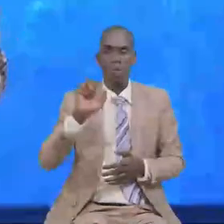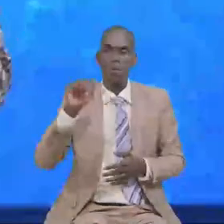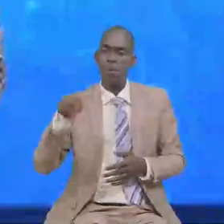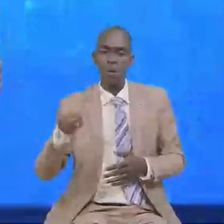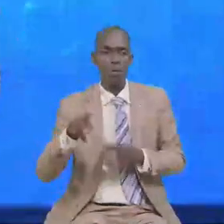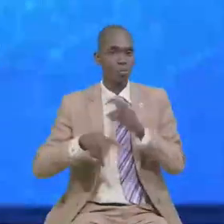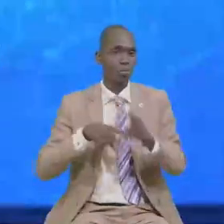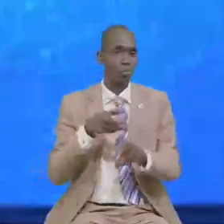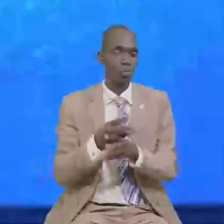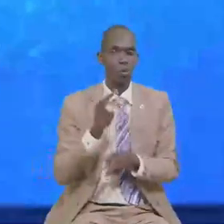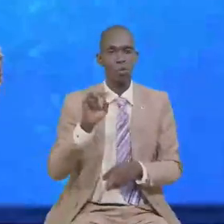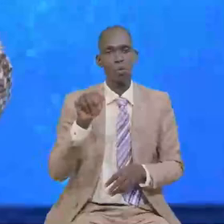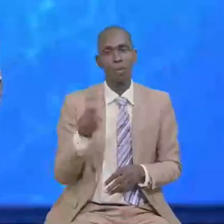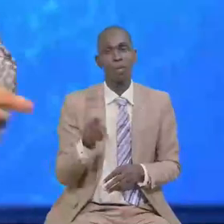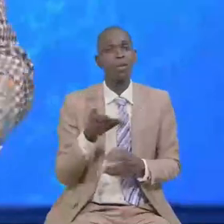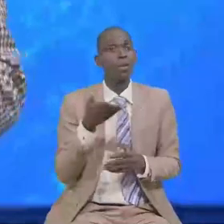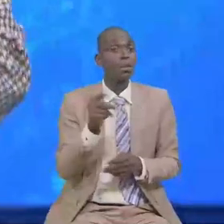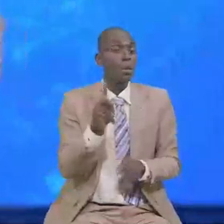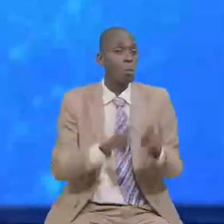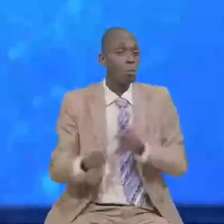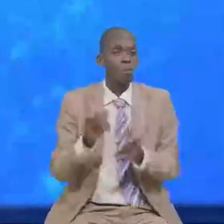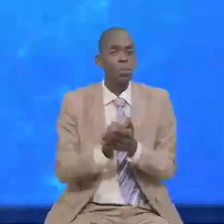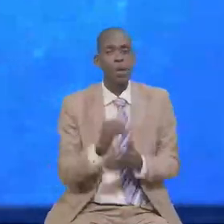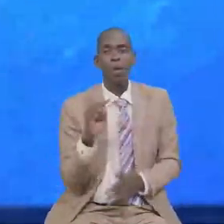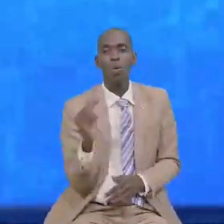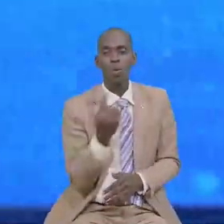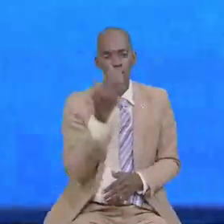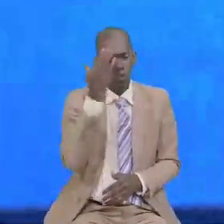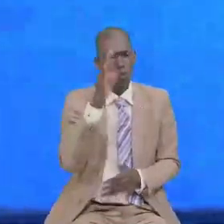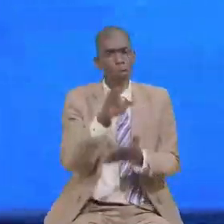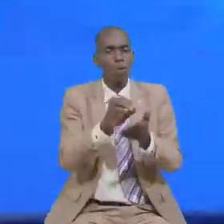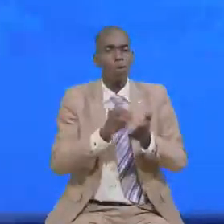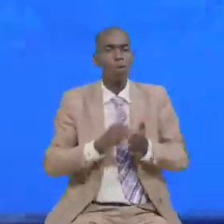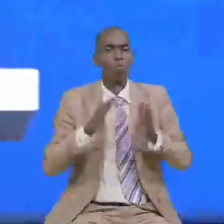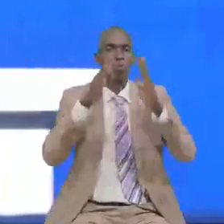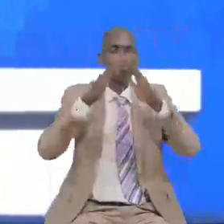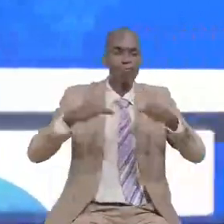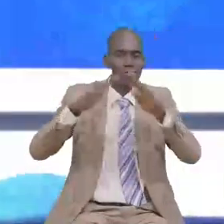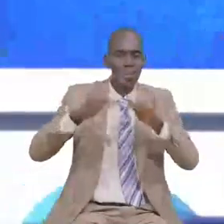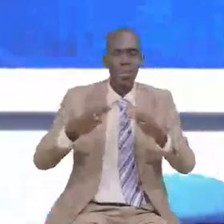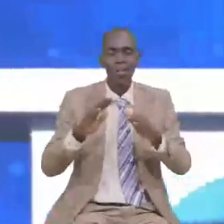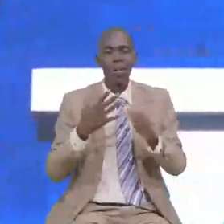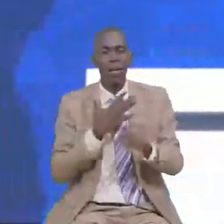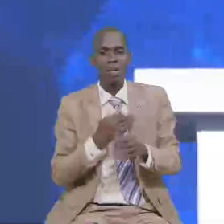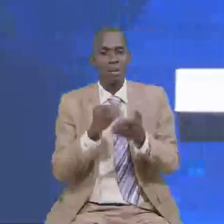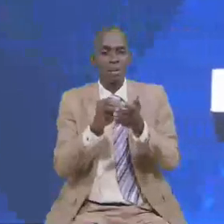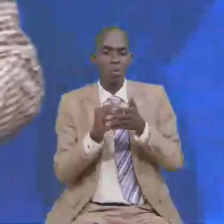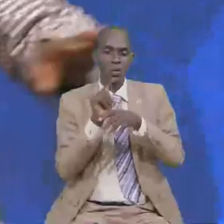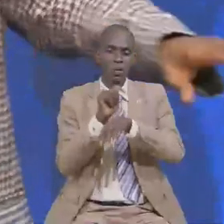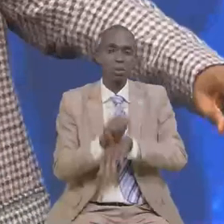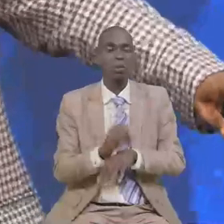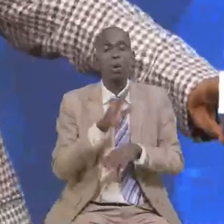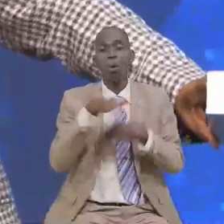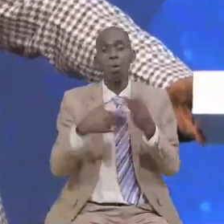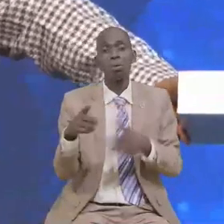Il y a des gens qui ne connaissent que le nom de leur tribu